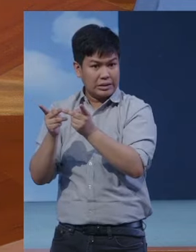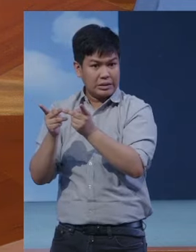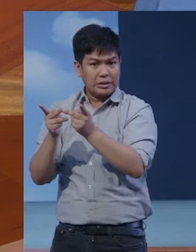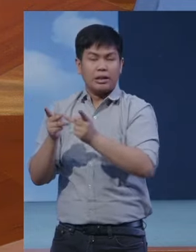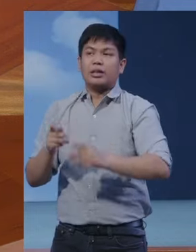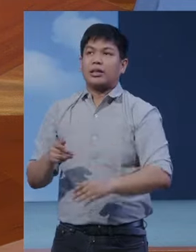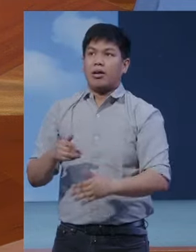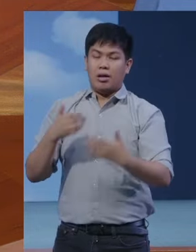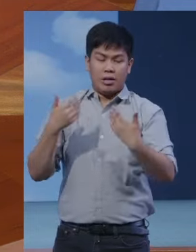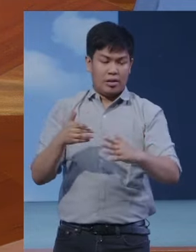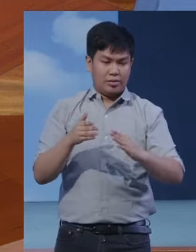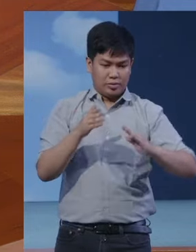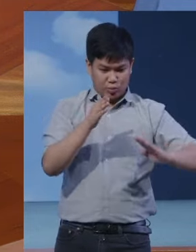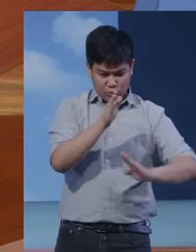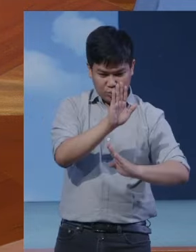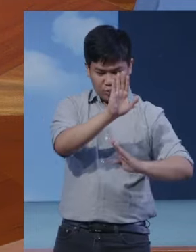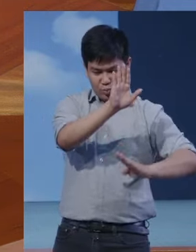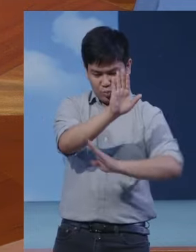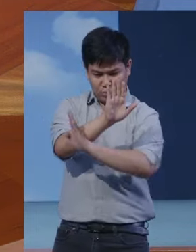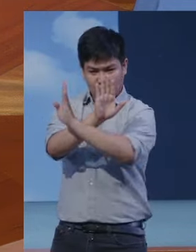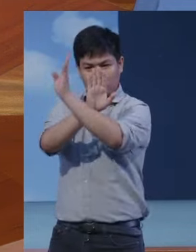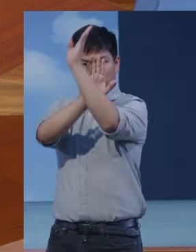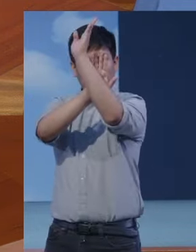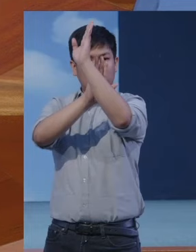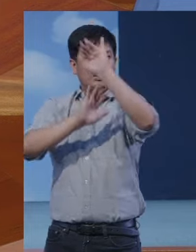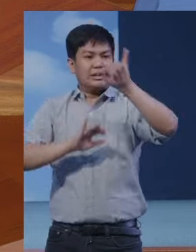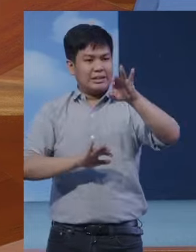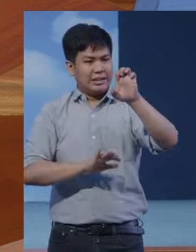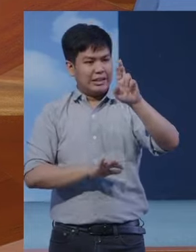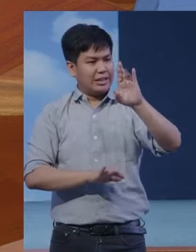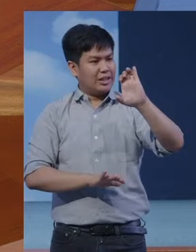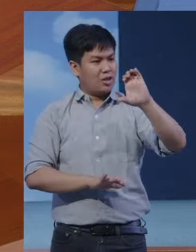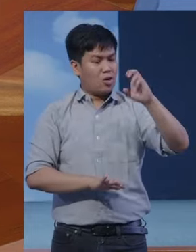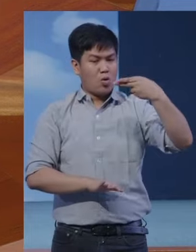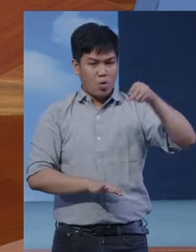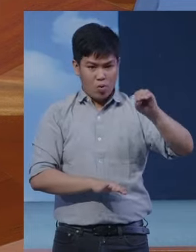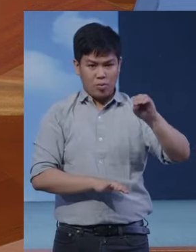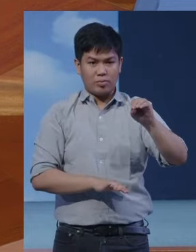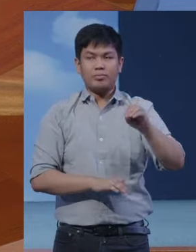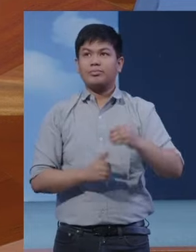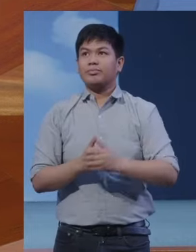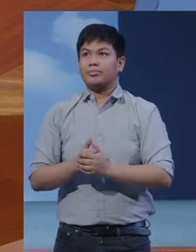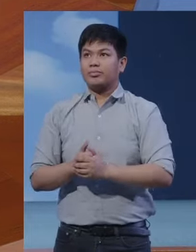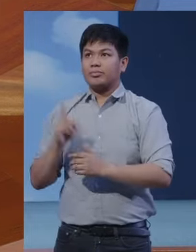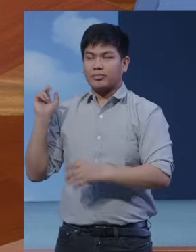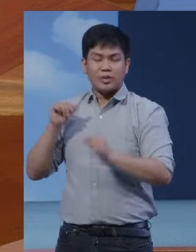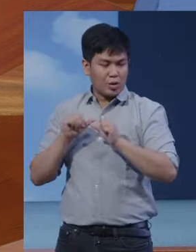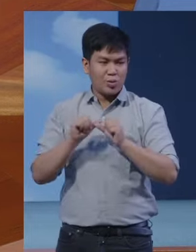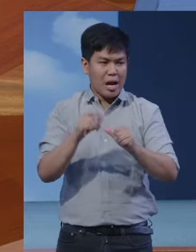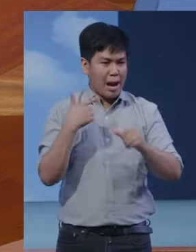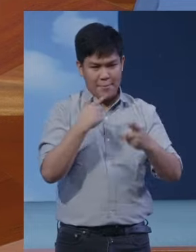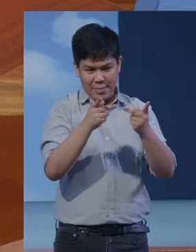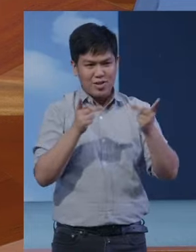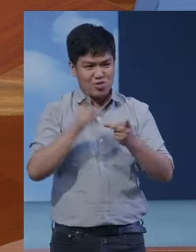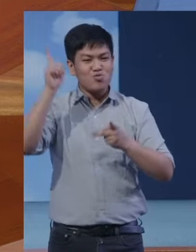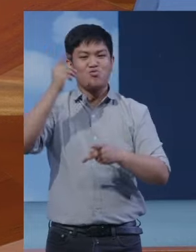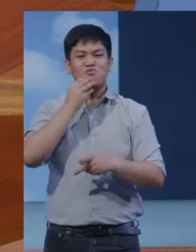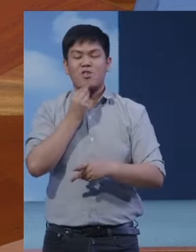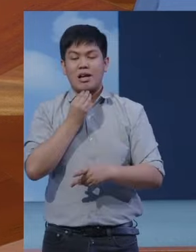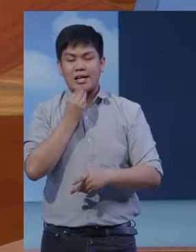pagtawid mo from perea to the Jordan Jericho po ang katapat non hanggang ngayon nandon pa po yon no